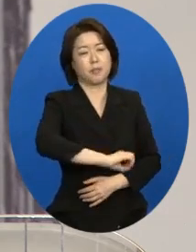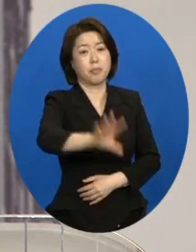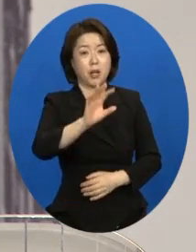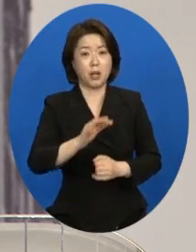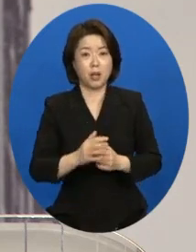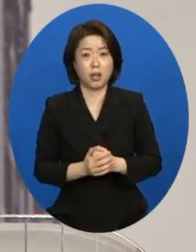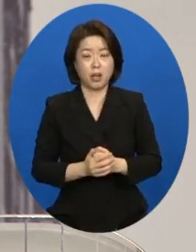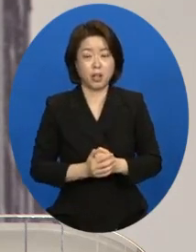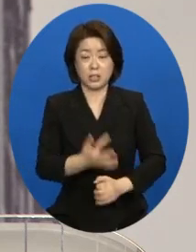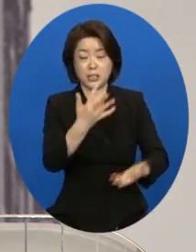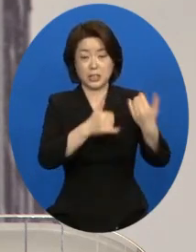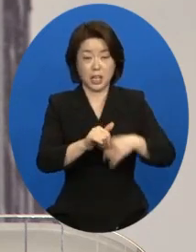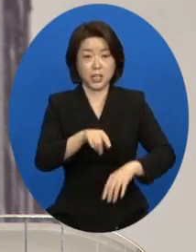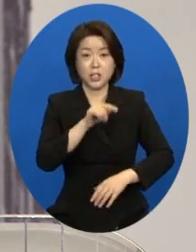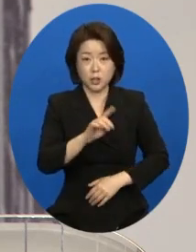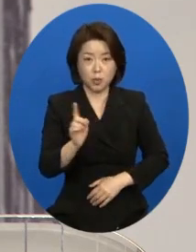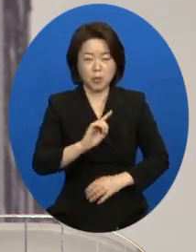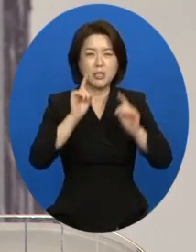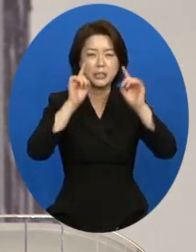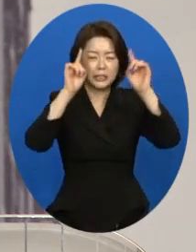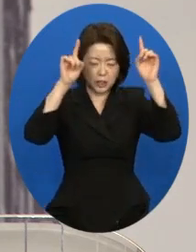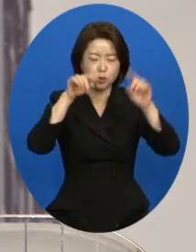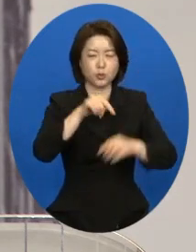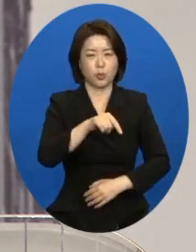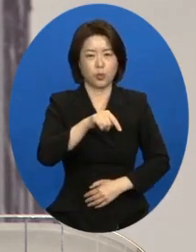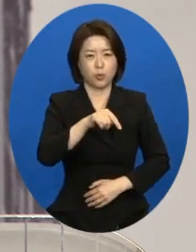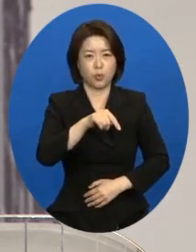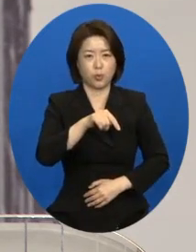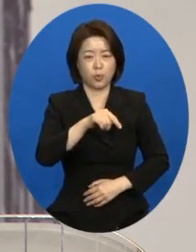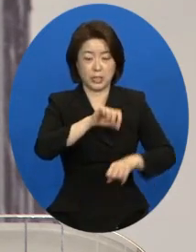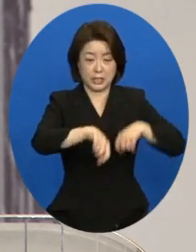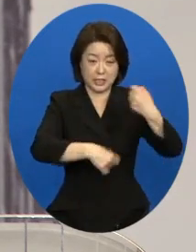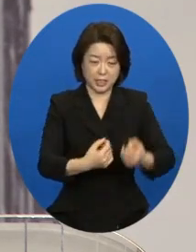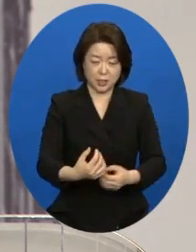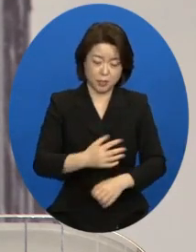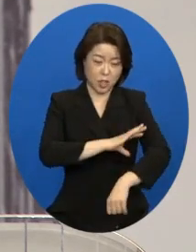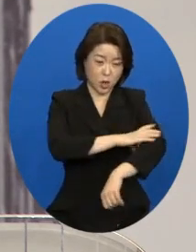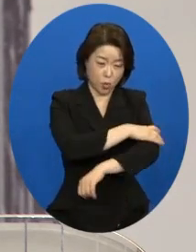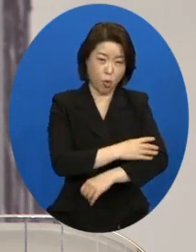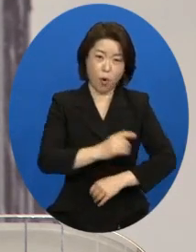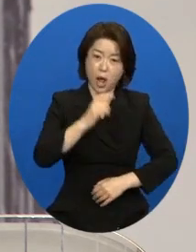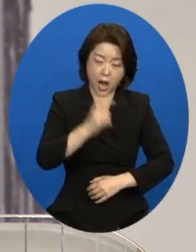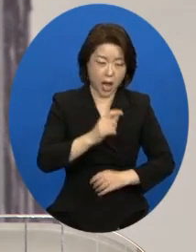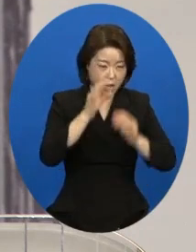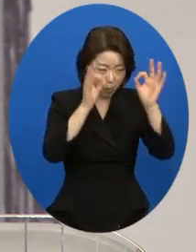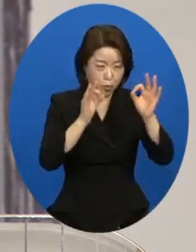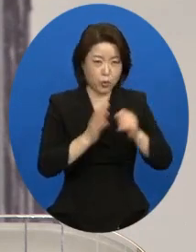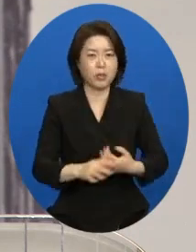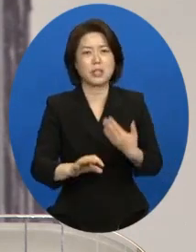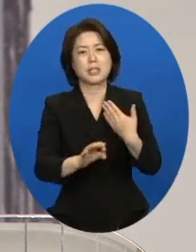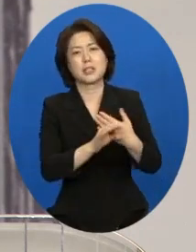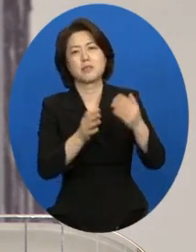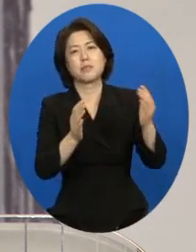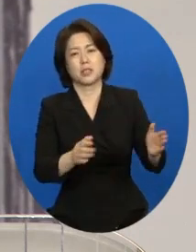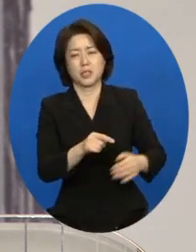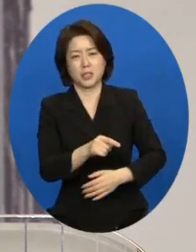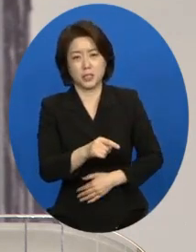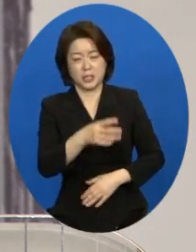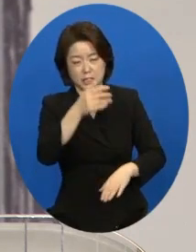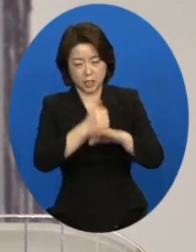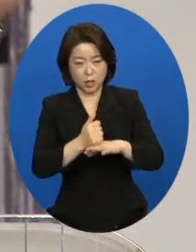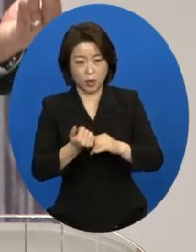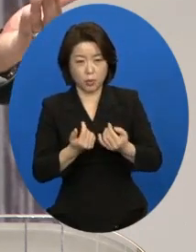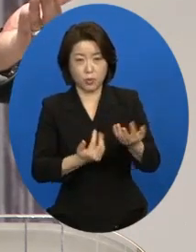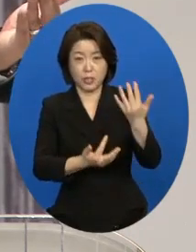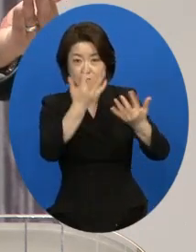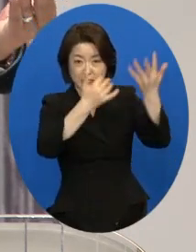불은 지옥이죠. 그러니까 이 짐승의 권세가 아무리 강력해 보여도 일시적이고 결국에는 지옥불의